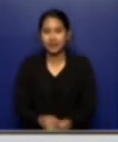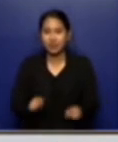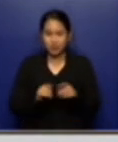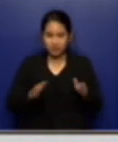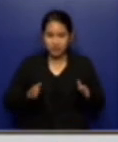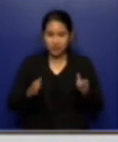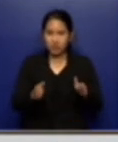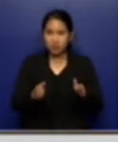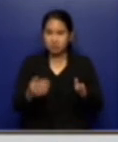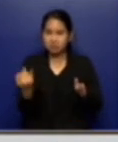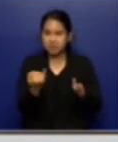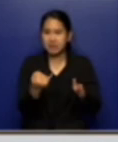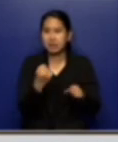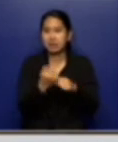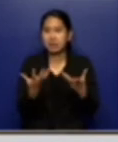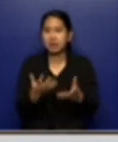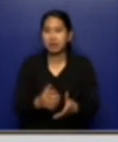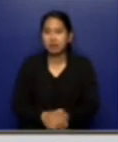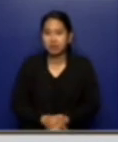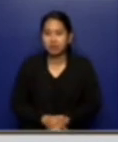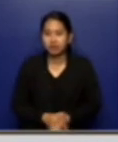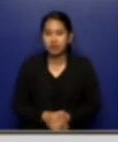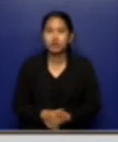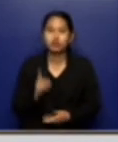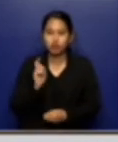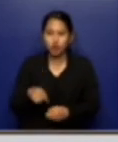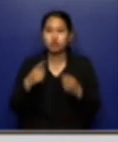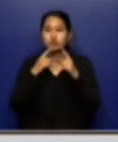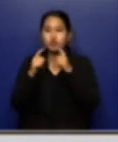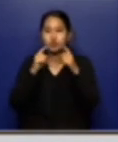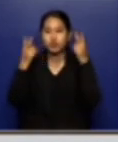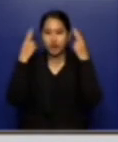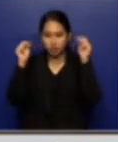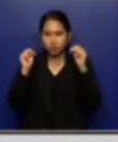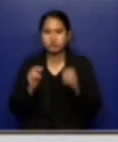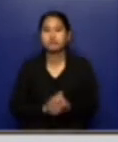ให้ต้องไปคุยกันฮะท่านนายก